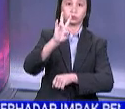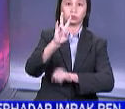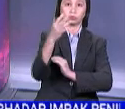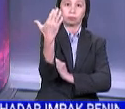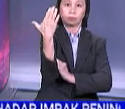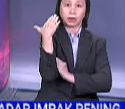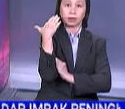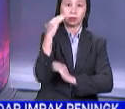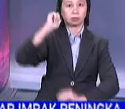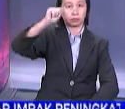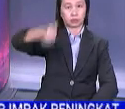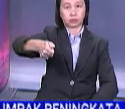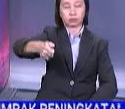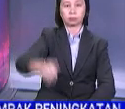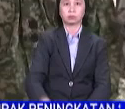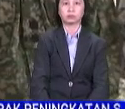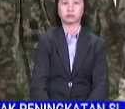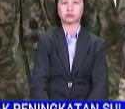pagi esok.